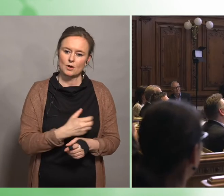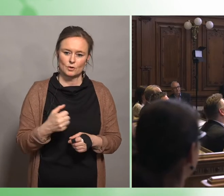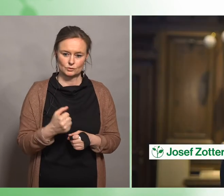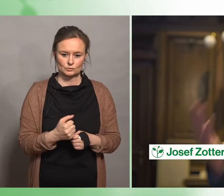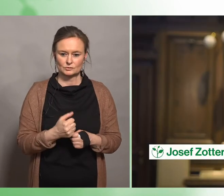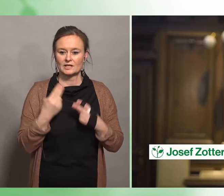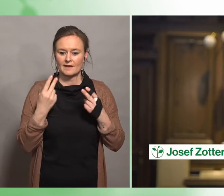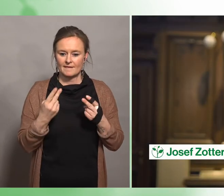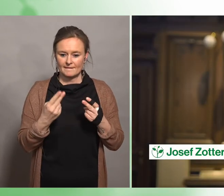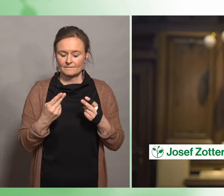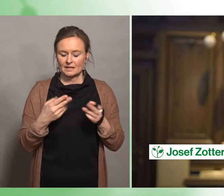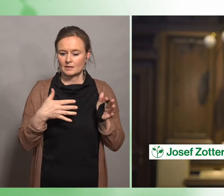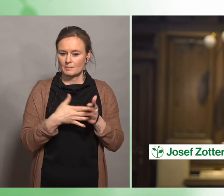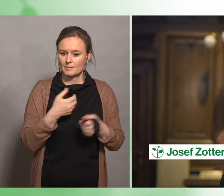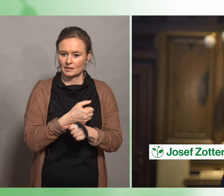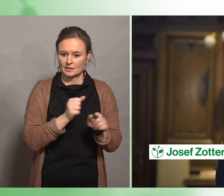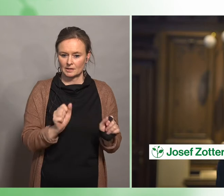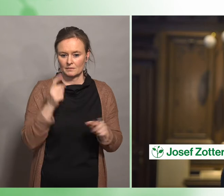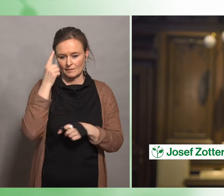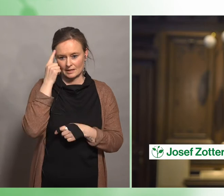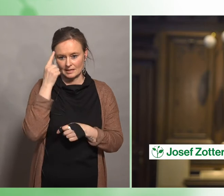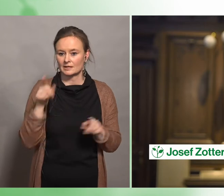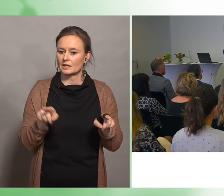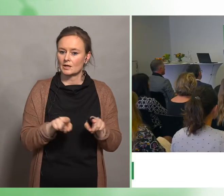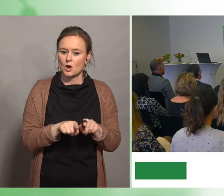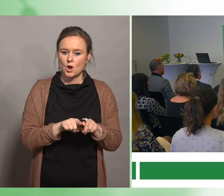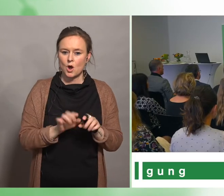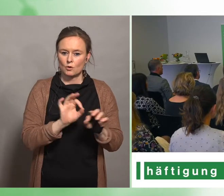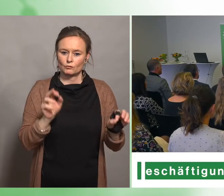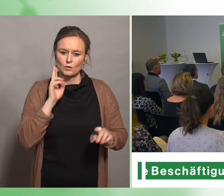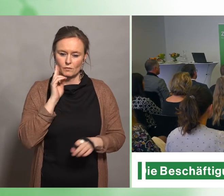ist, barrierefrei denken sozusagen, also auch für einen Unternehmer selber, nicht?